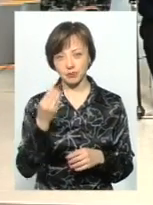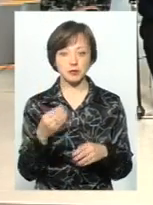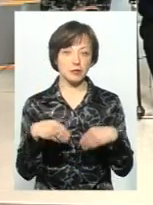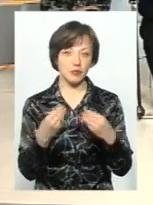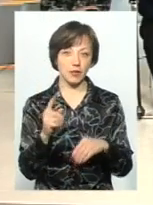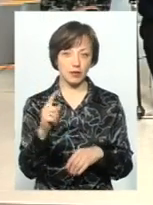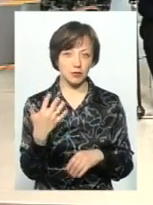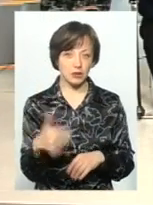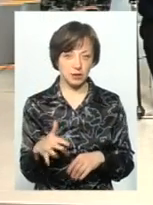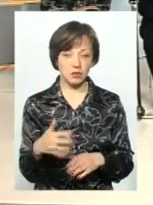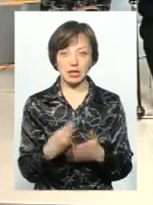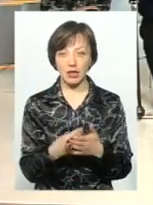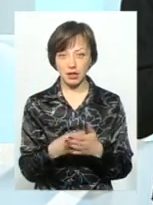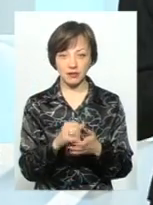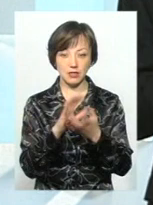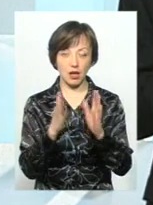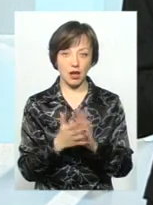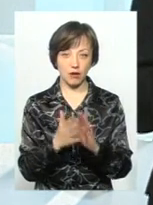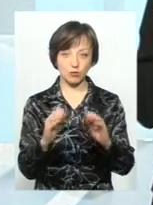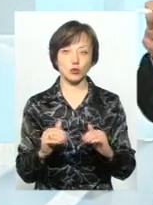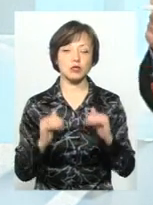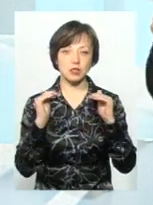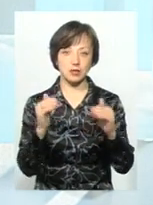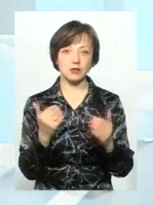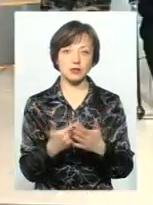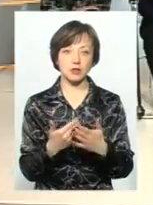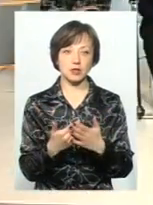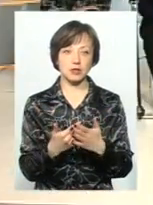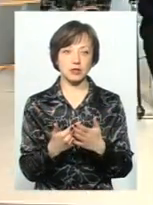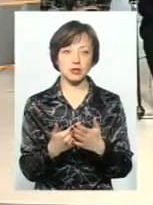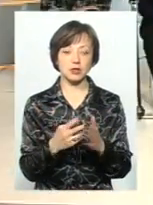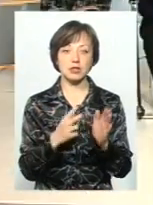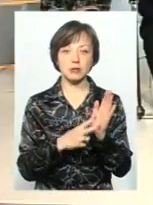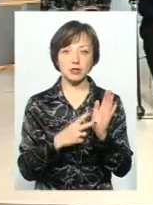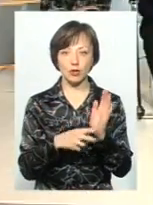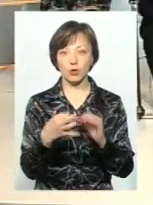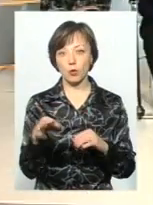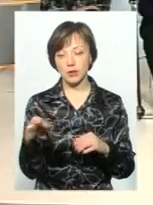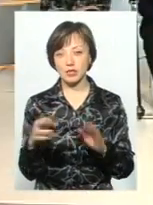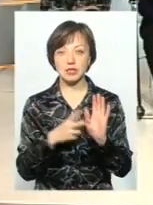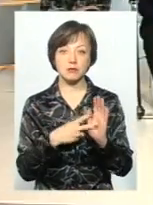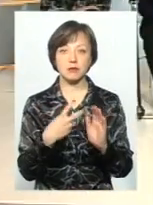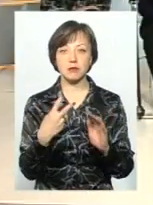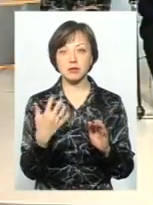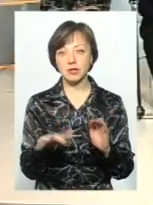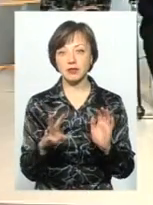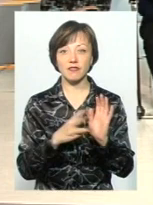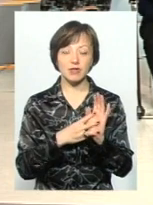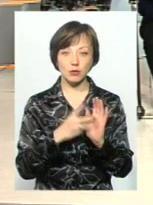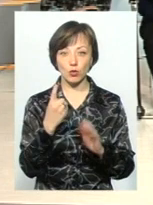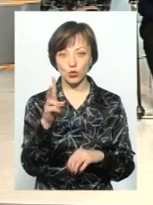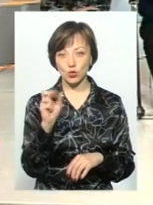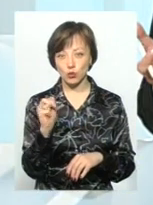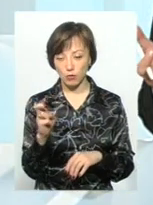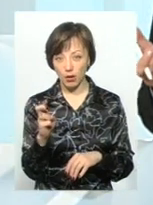вам гривню 50, і тариф би в загальному зріс би там на скільки, на 70 копійок, ну було б там 7,50 чи 8 гривень за один